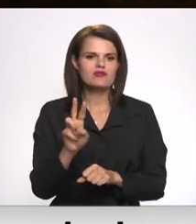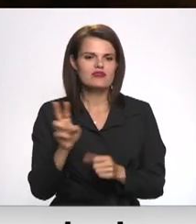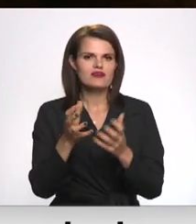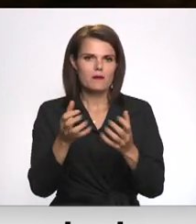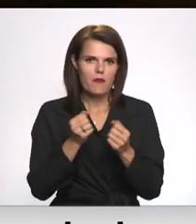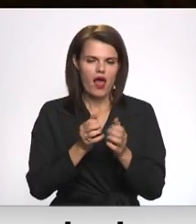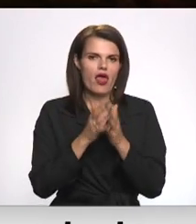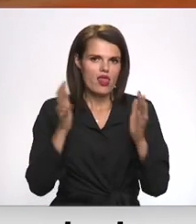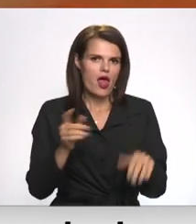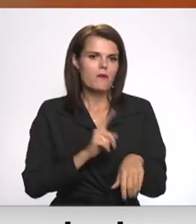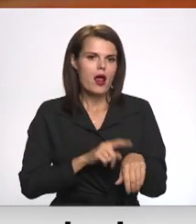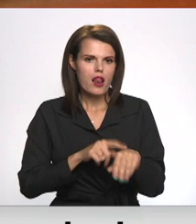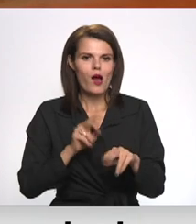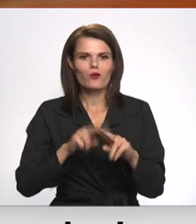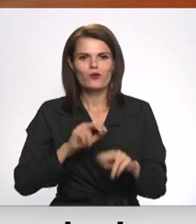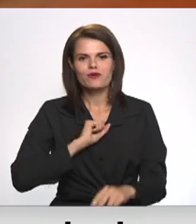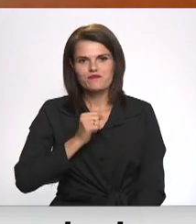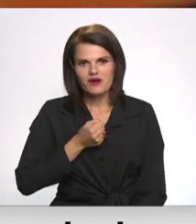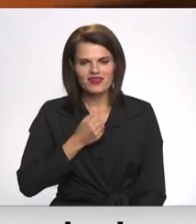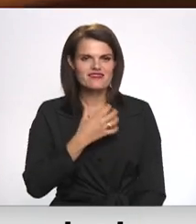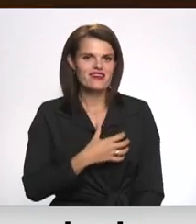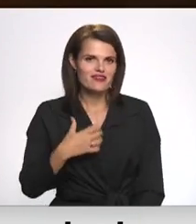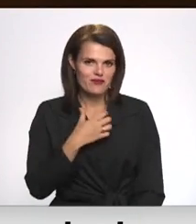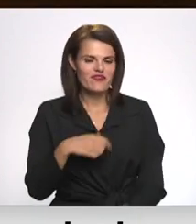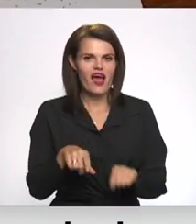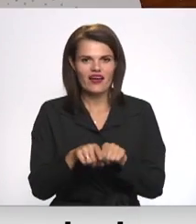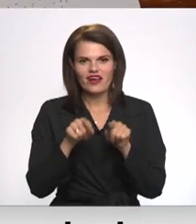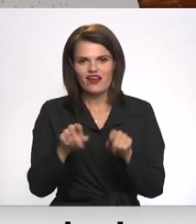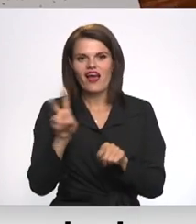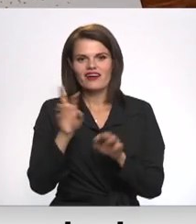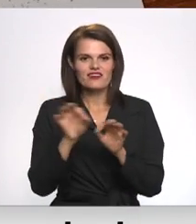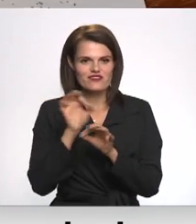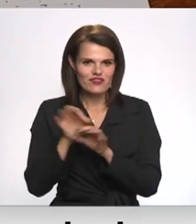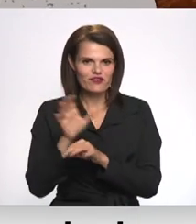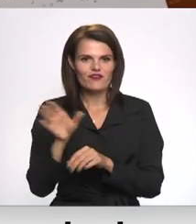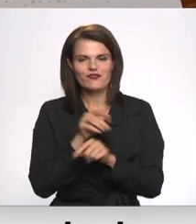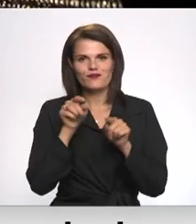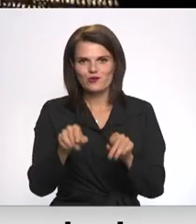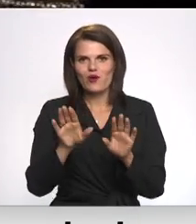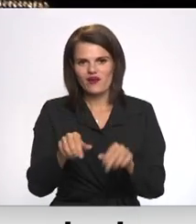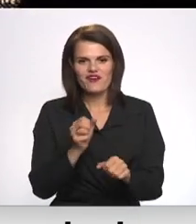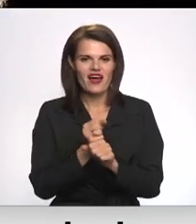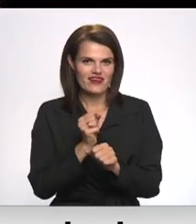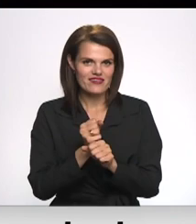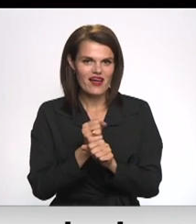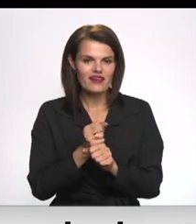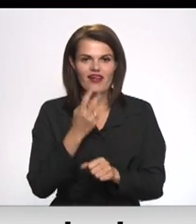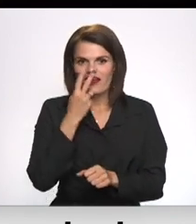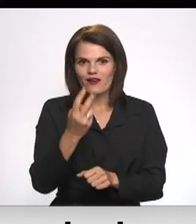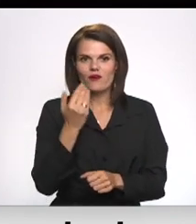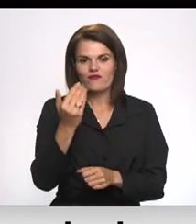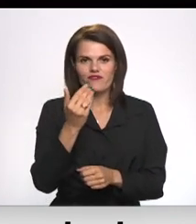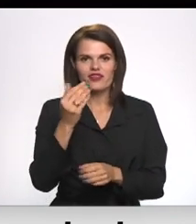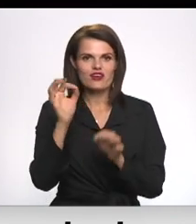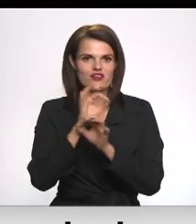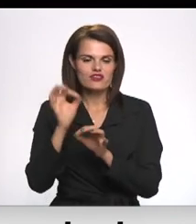paņem laiku un pacietību vajag arī šim. Tie, kas izšuja, tie visi to varētu darīt. Ieraugot Ildzes veidoto